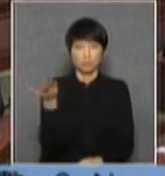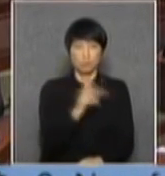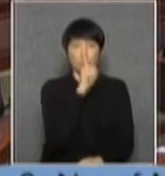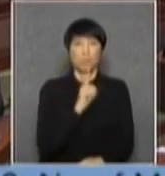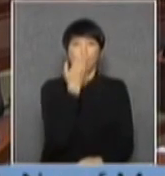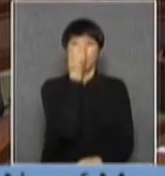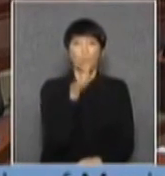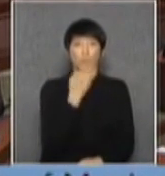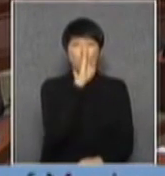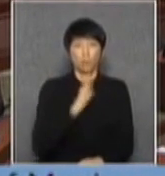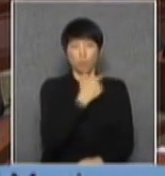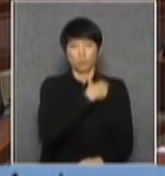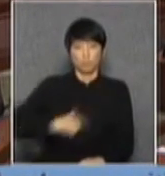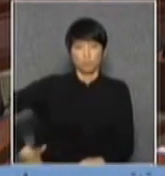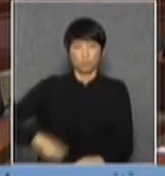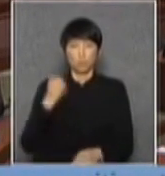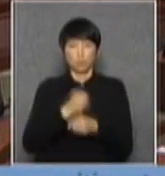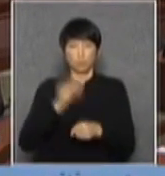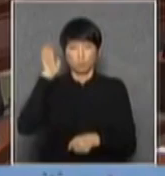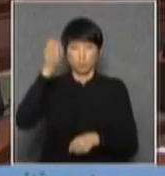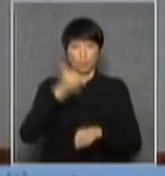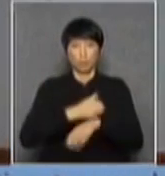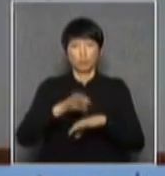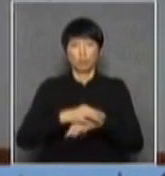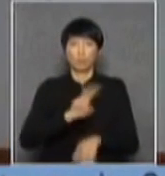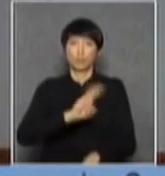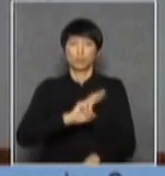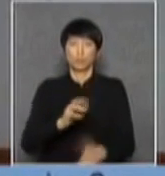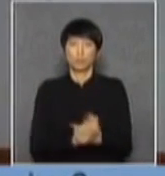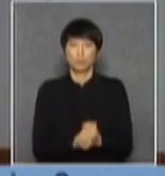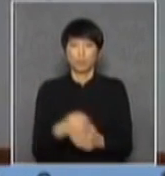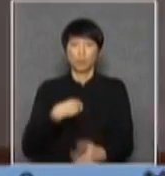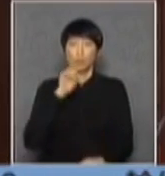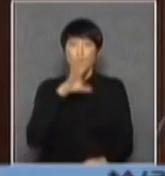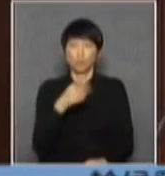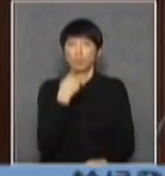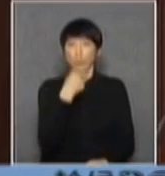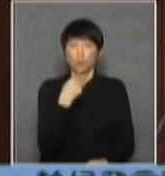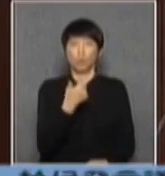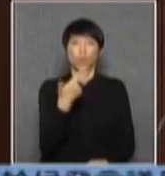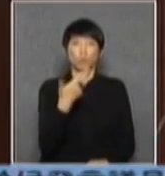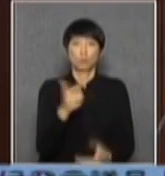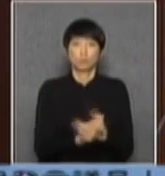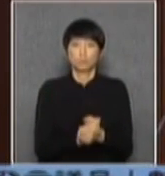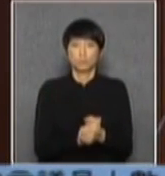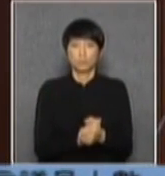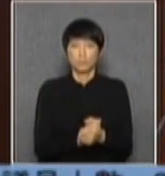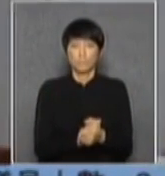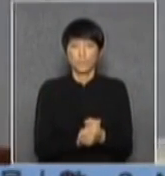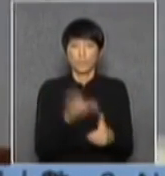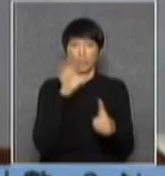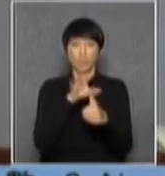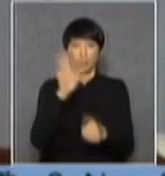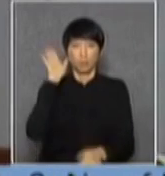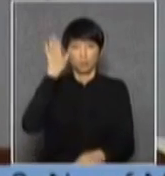做未来基金嘅时候，就系做一嚿咁嘅嘢啦，又系。 梁議員，我認為你講好多啦，對於呢一個議題。 哦，咁得，咁我唔鬧未來基金啦，